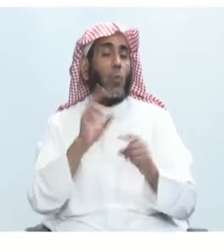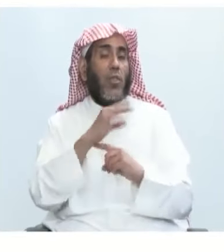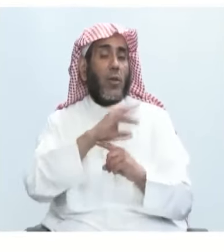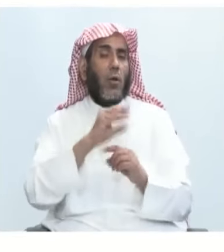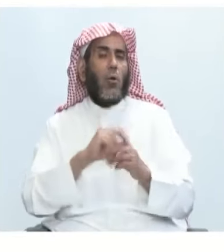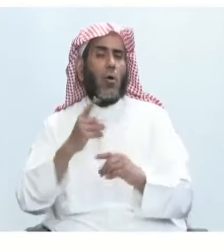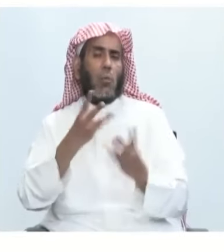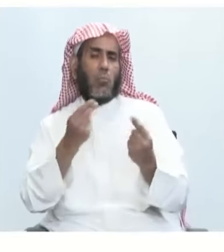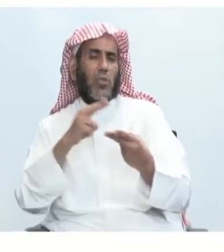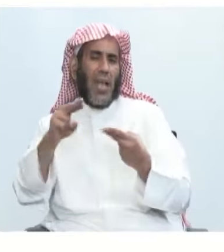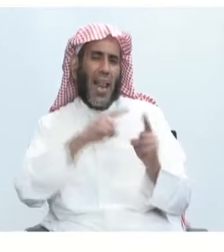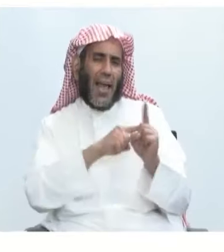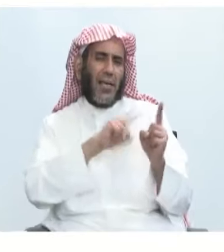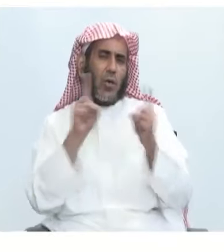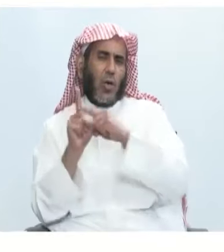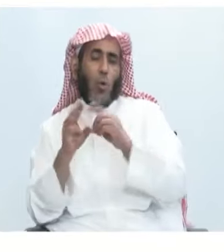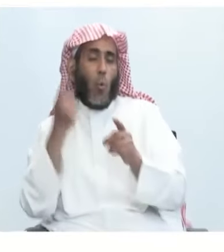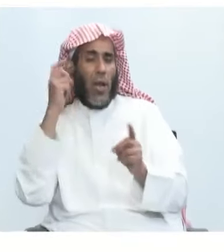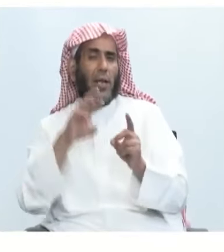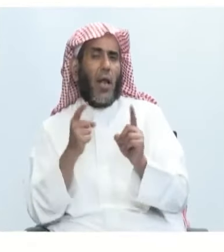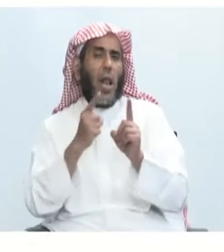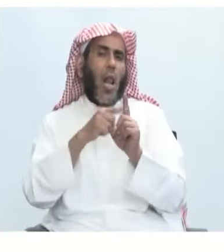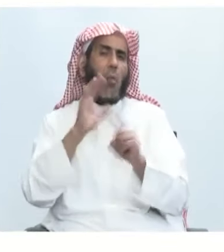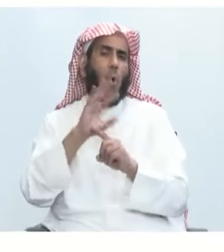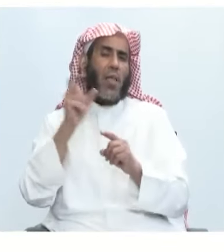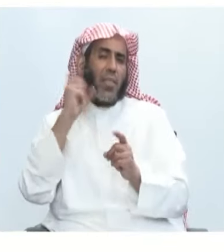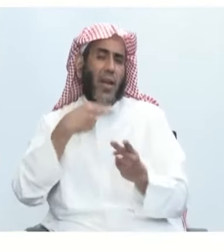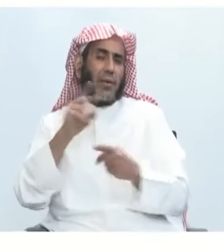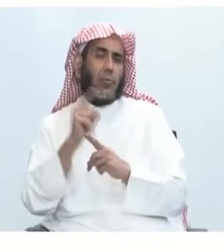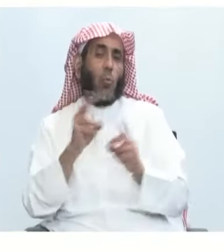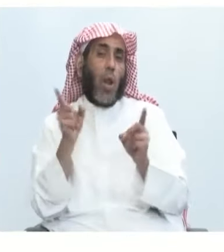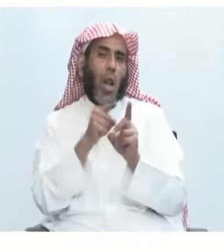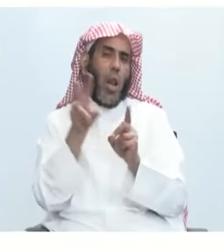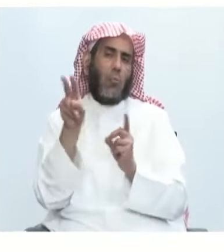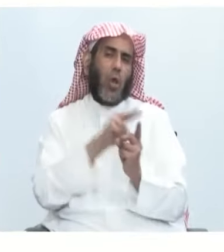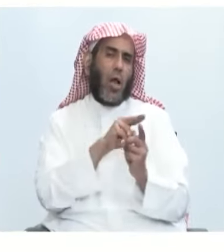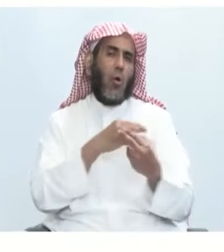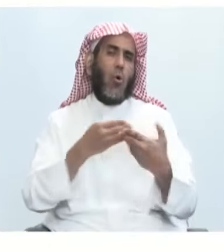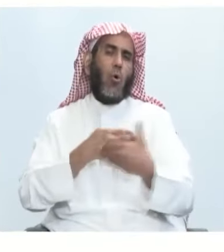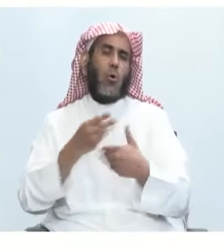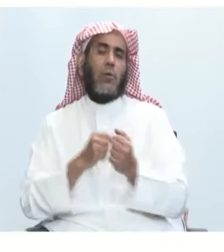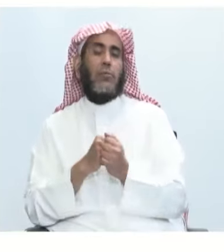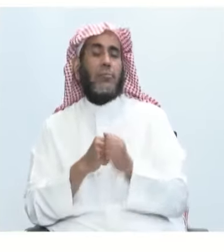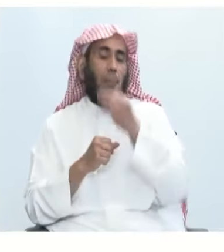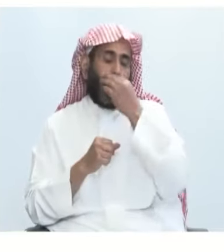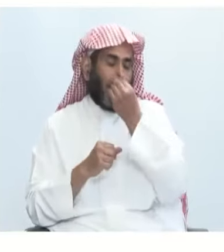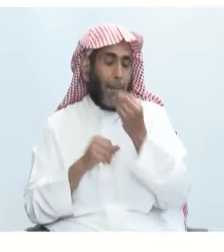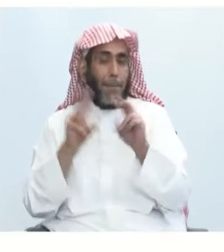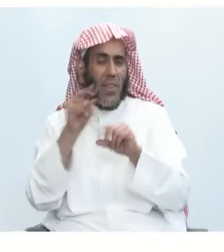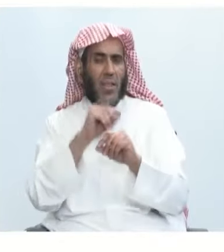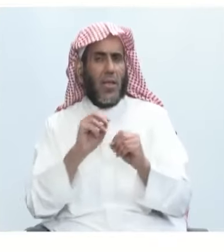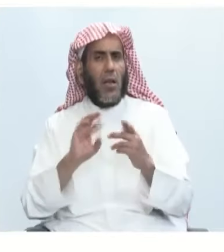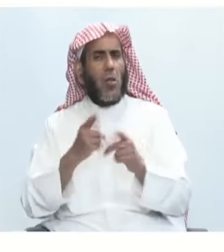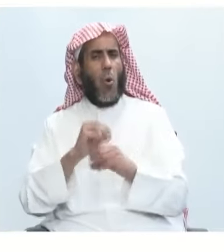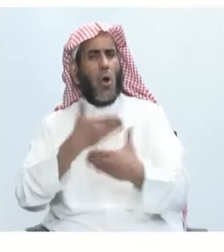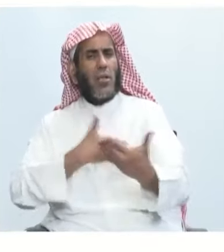موقف الطرف المتلقي وكذلك الاقناع كذلك موقف الطرف المؤثر وموقف الطرف المتلقي وايضا التفاوض في الاقناع والتفاوض هنا مثل الدور مع احد